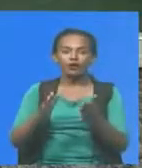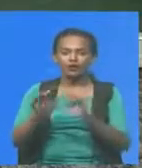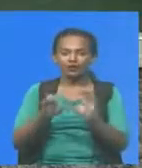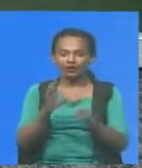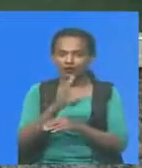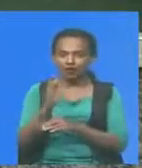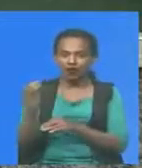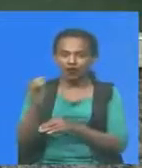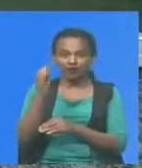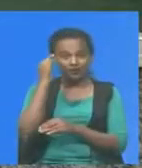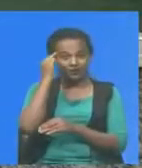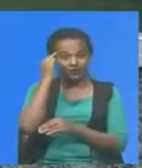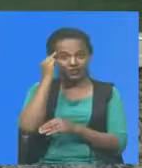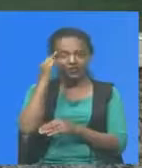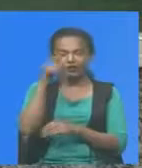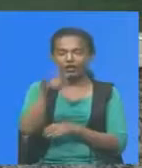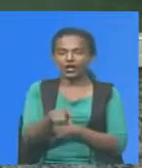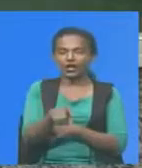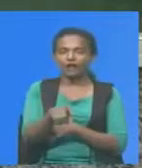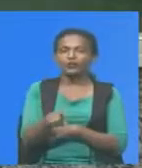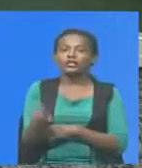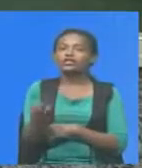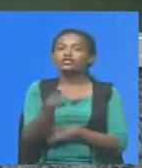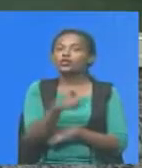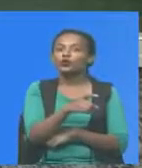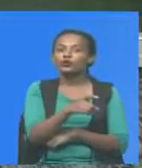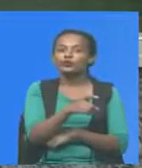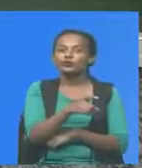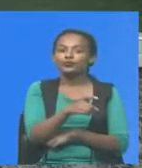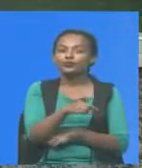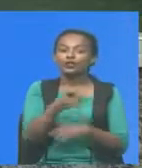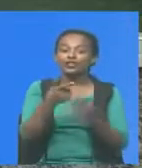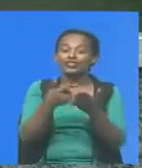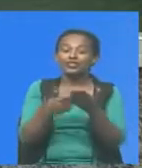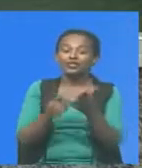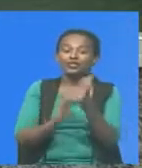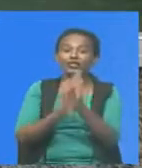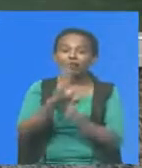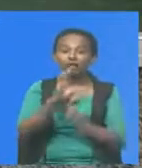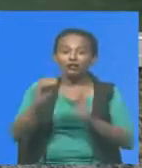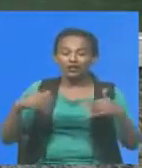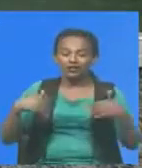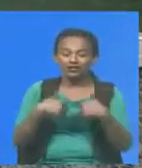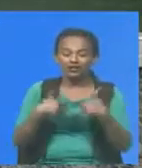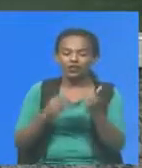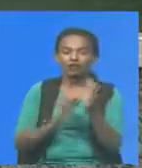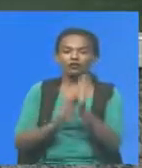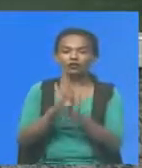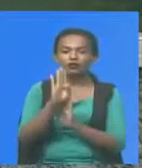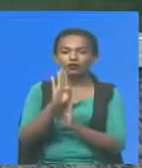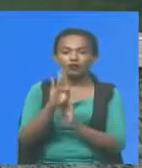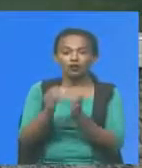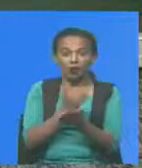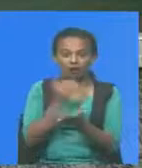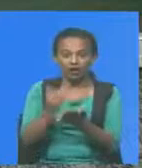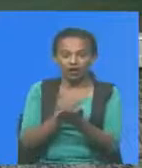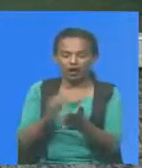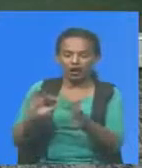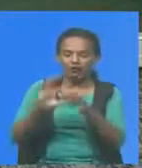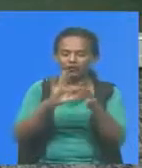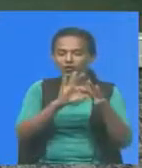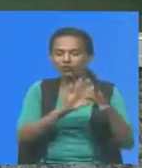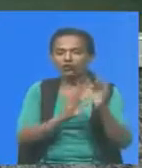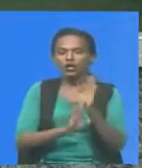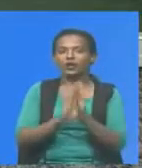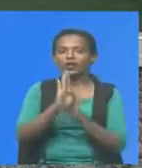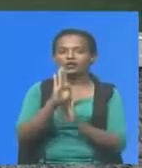ማስተሳሰር ያስፈልጋል። ስለሆነም የአዝርዕት ልማትና የእንስሳት እርባታን አስተሳስሮ